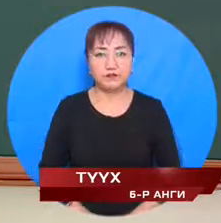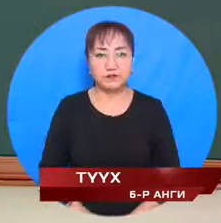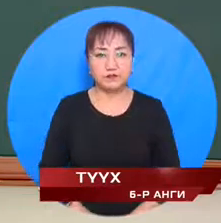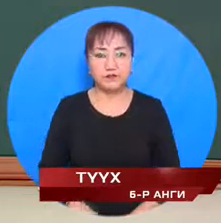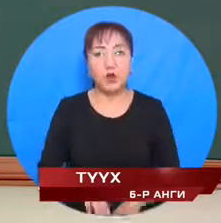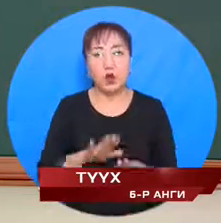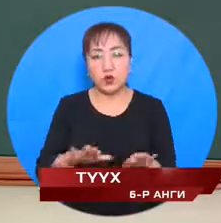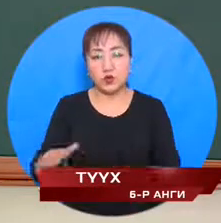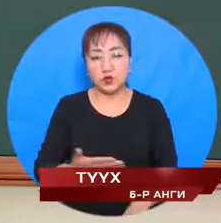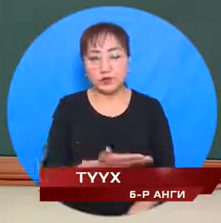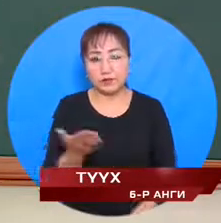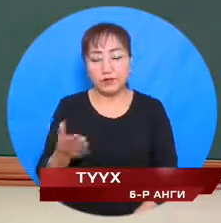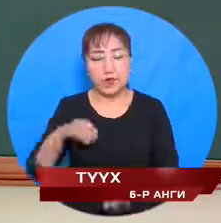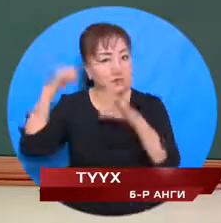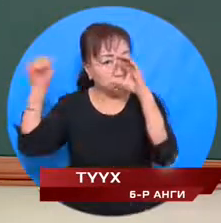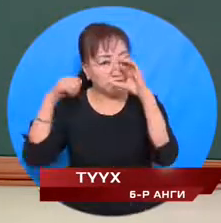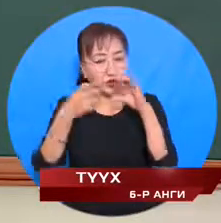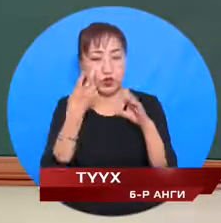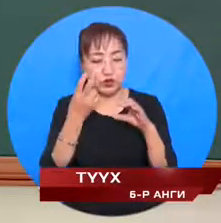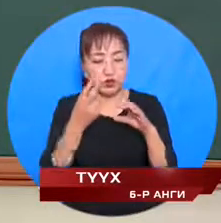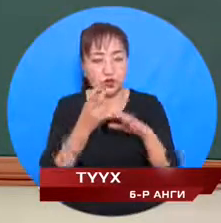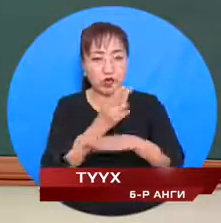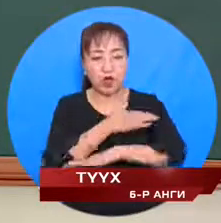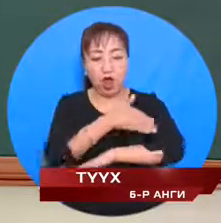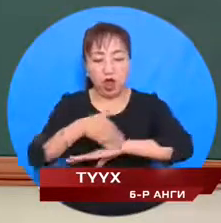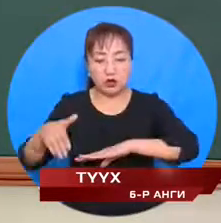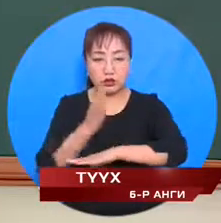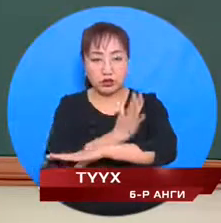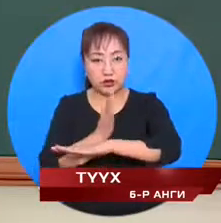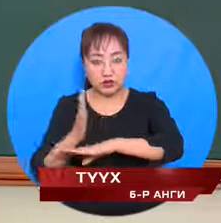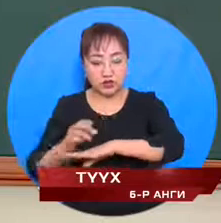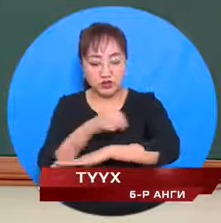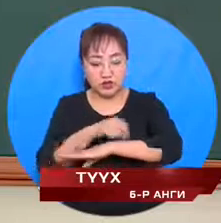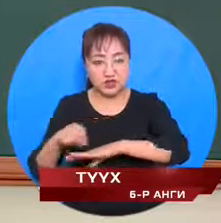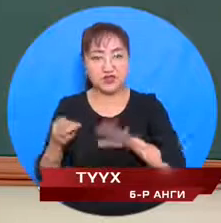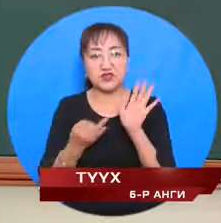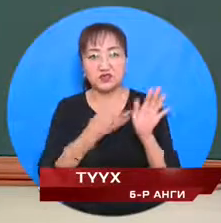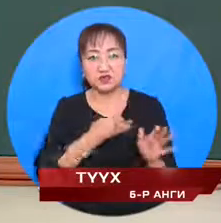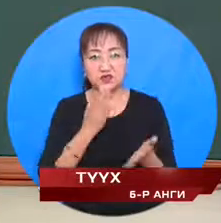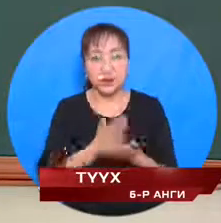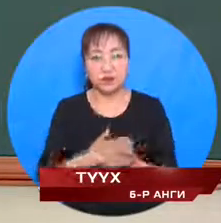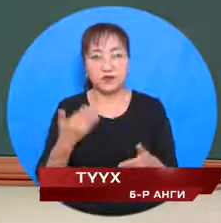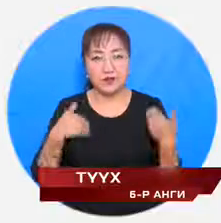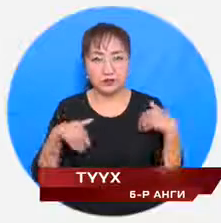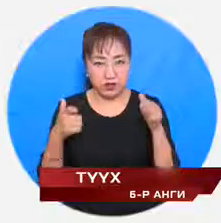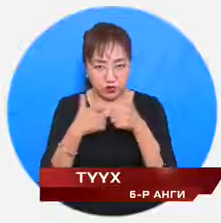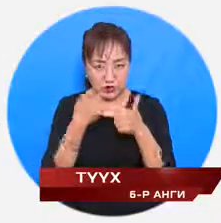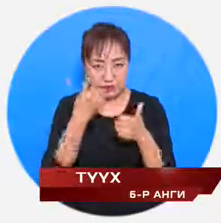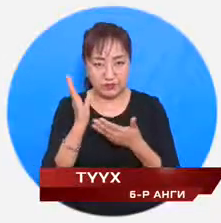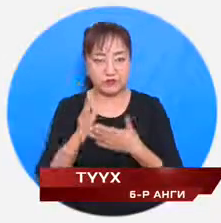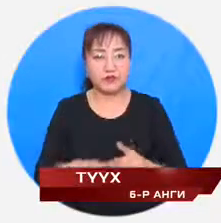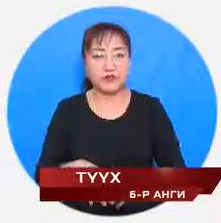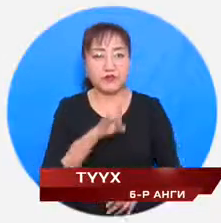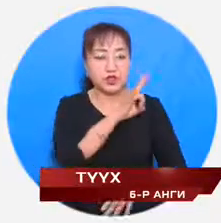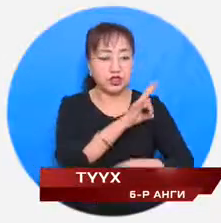За хүүхдүүд маань бичлэг үзээд онтоолон шугамдарын тэмдэглэсэн гэж бодож байна. Үүнээс багшийн хариутаа тулгацгаая хүүхдүүдээ. За